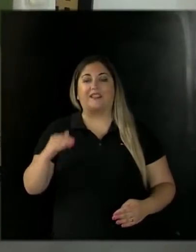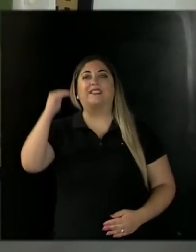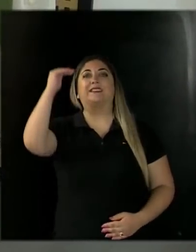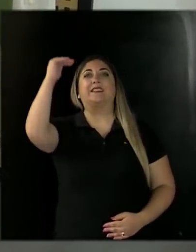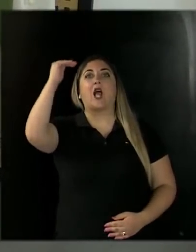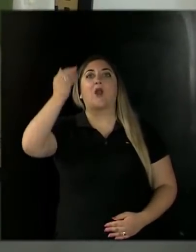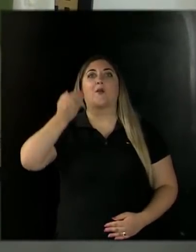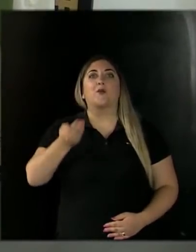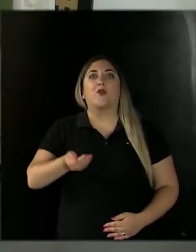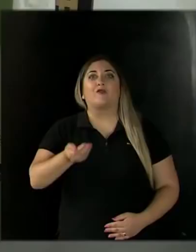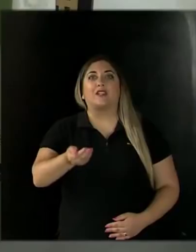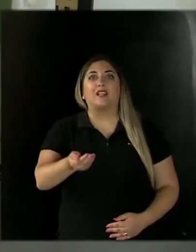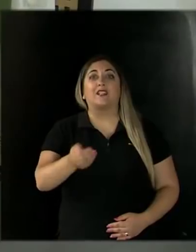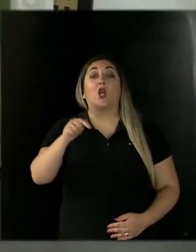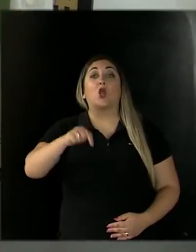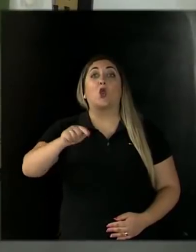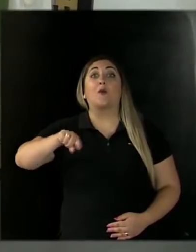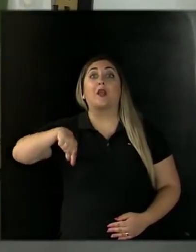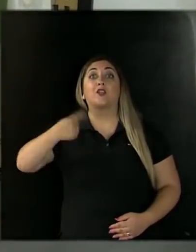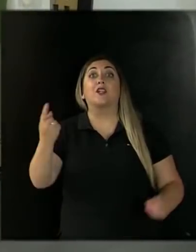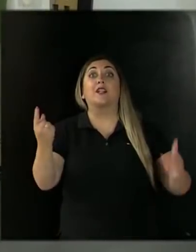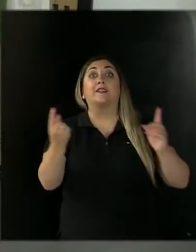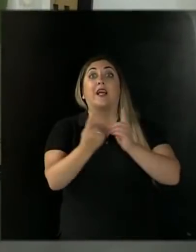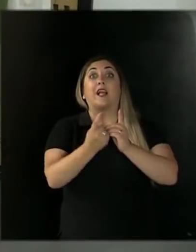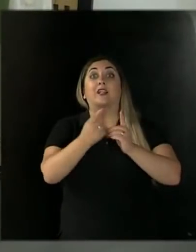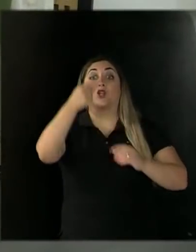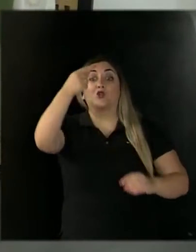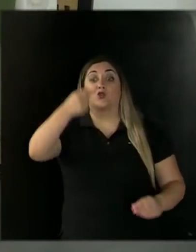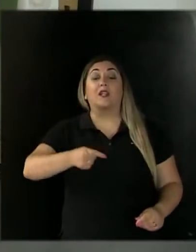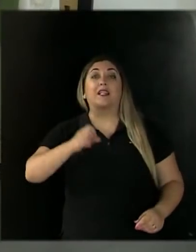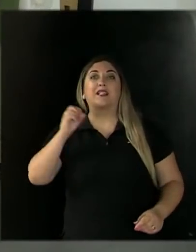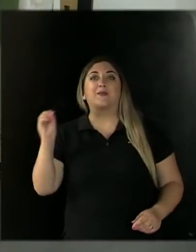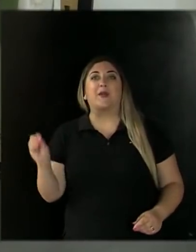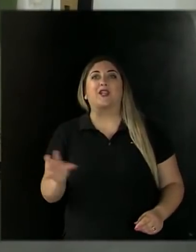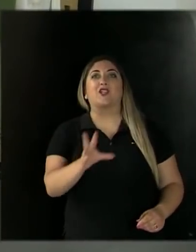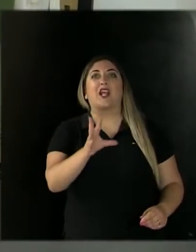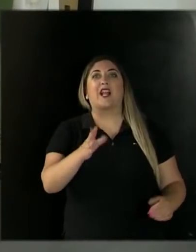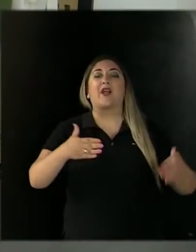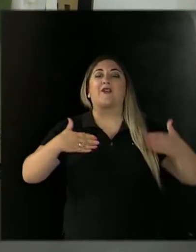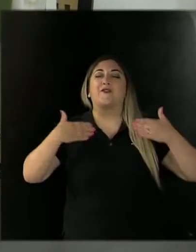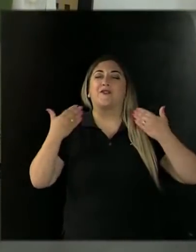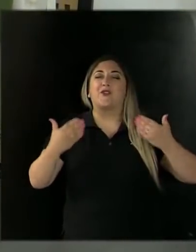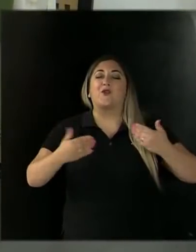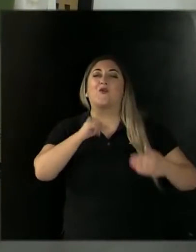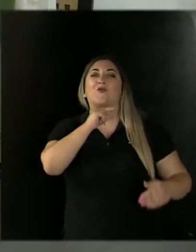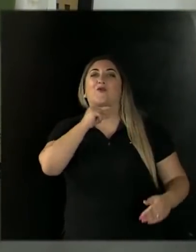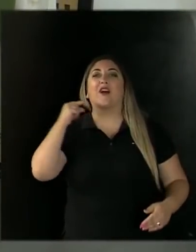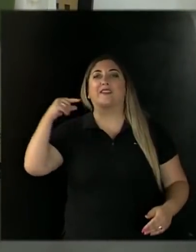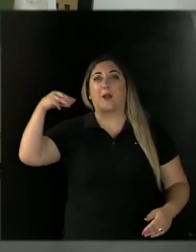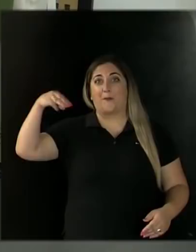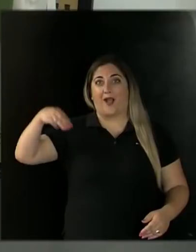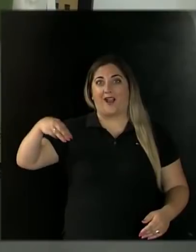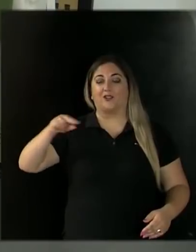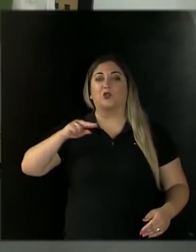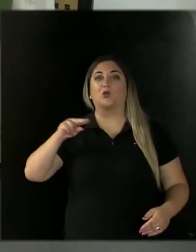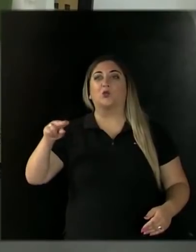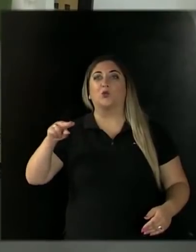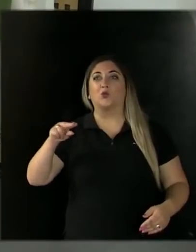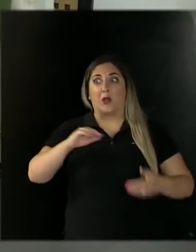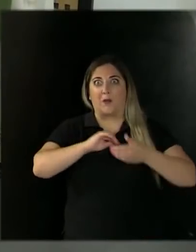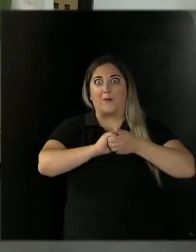erġajna iltqajna hawnhekk f'okkażjoni verament speċjali biex nifirħu lil Father Martin u lil sħabu